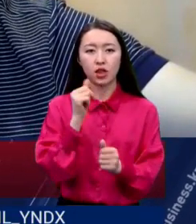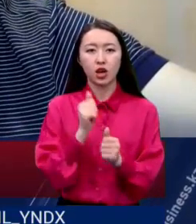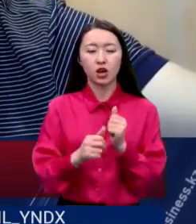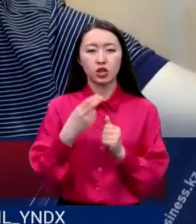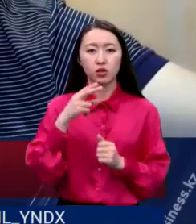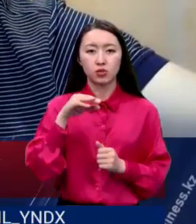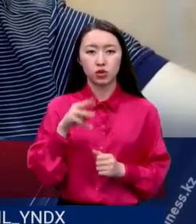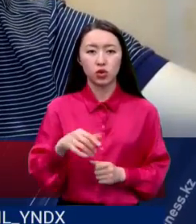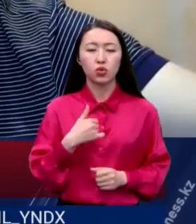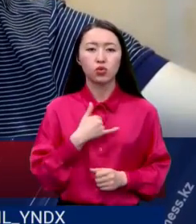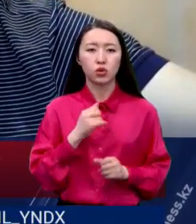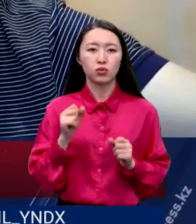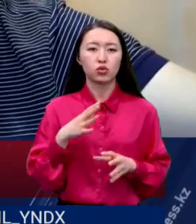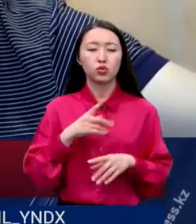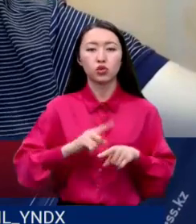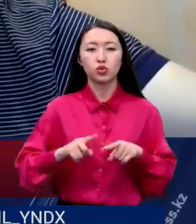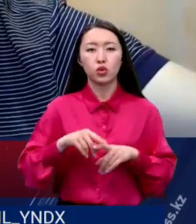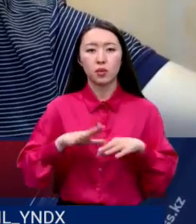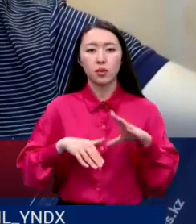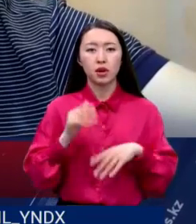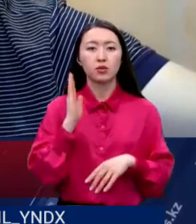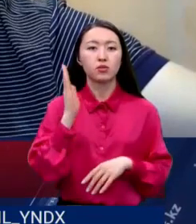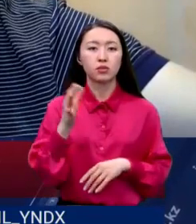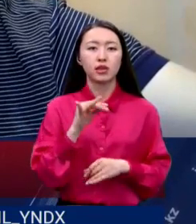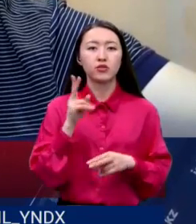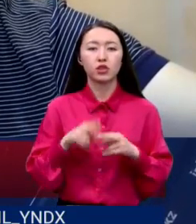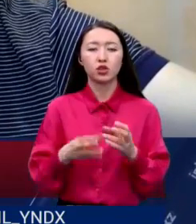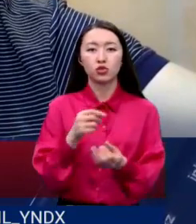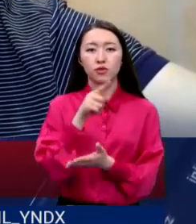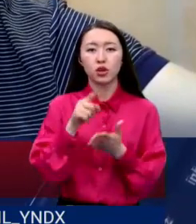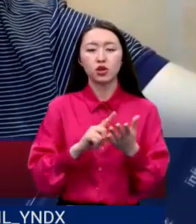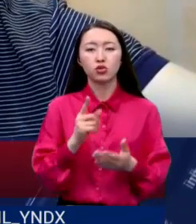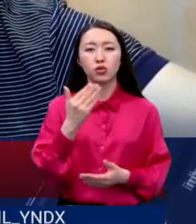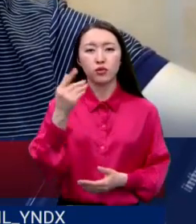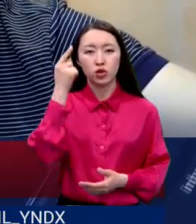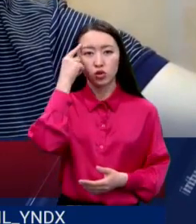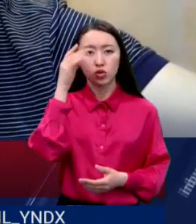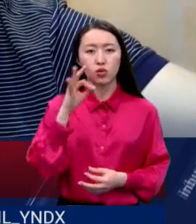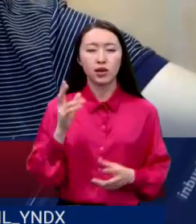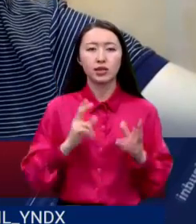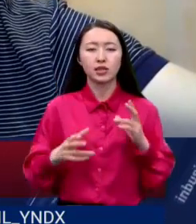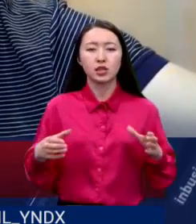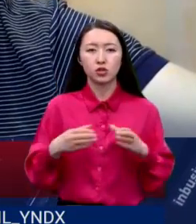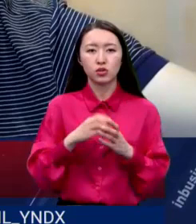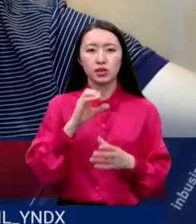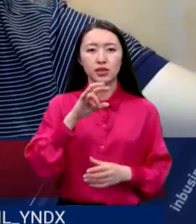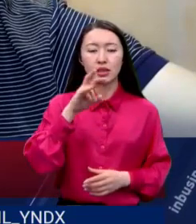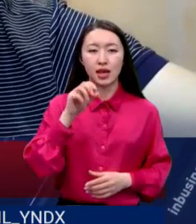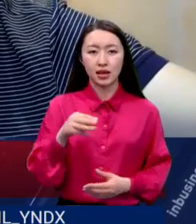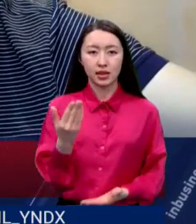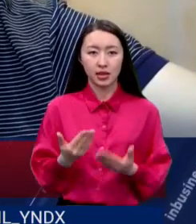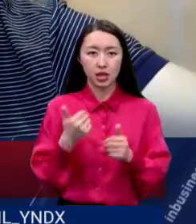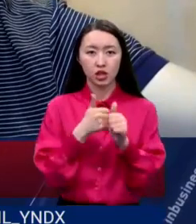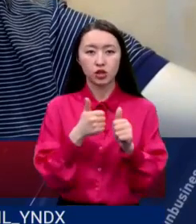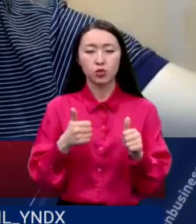думаю, это будет у нас в скорой практике. И в завершение еще вопрос. Что вы думаете вообще об институте сенаторства? Если депутаты